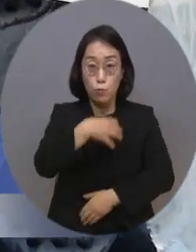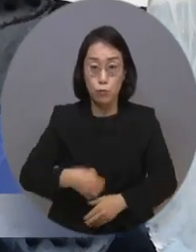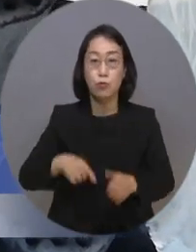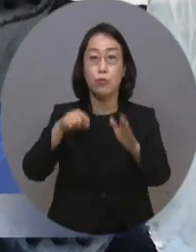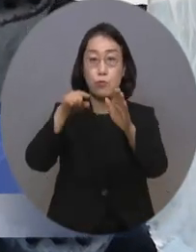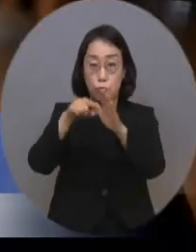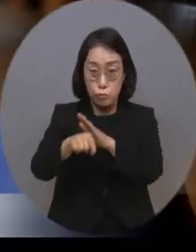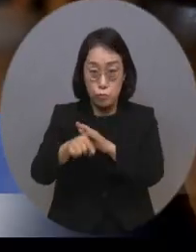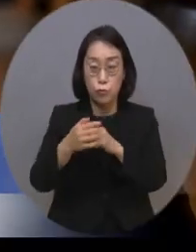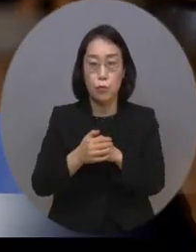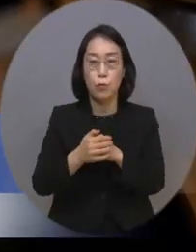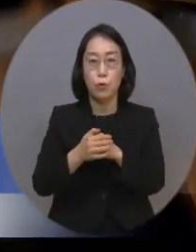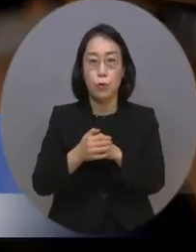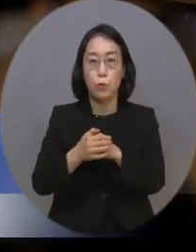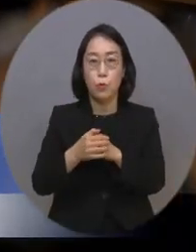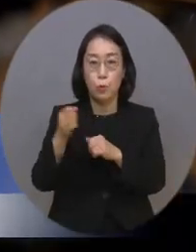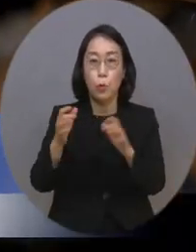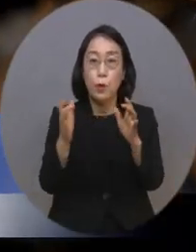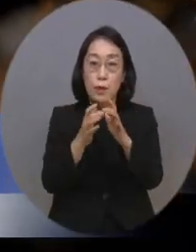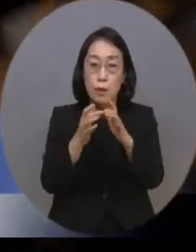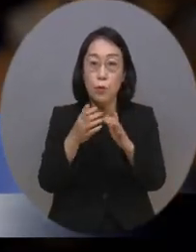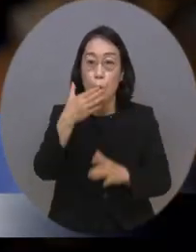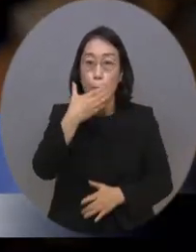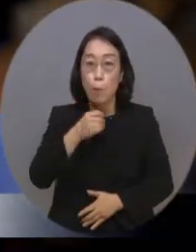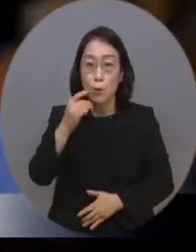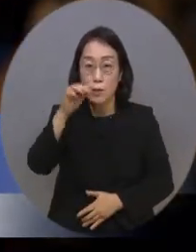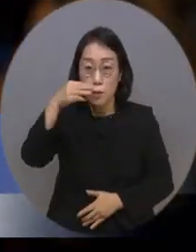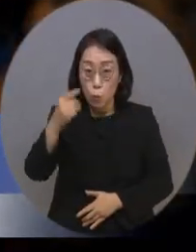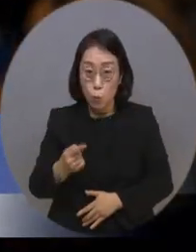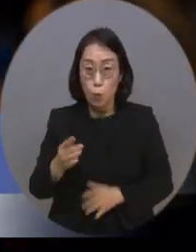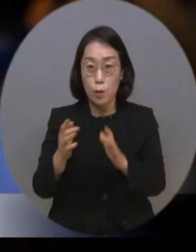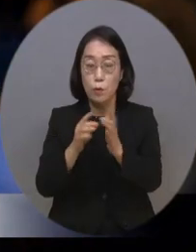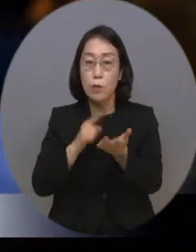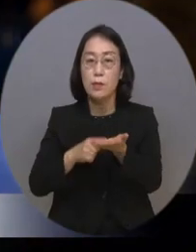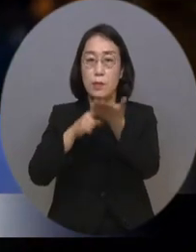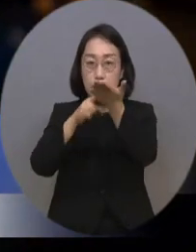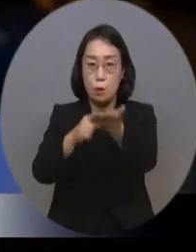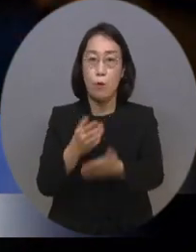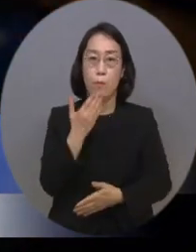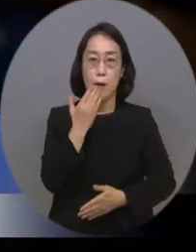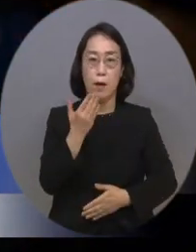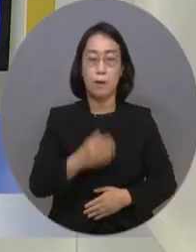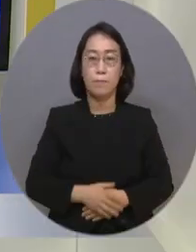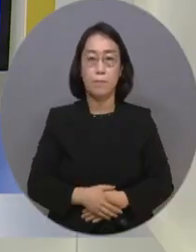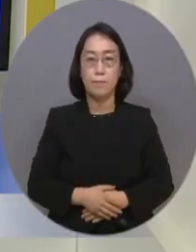읍면동 행정복지센터 또는 복지로 포털을 통해 신청할 수 있습니다.